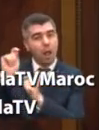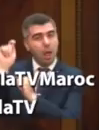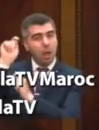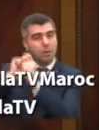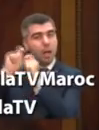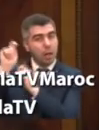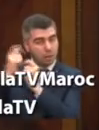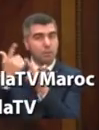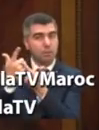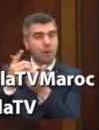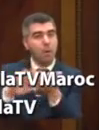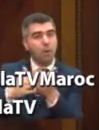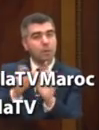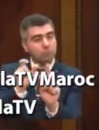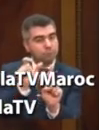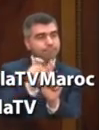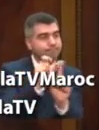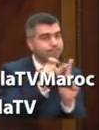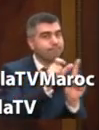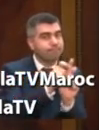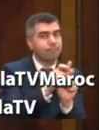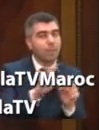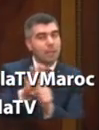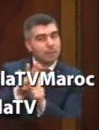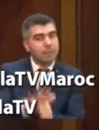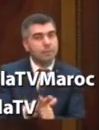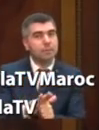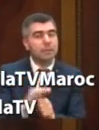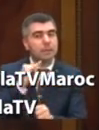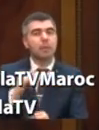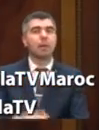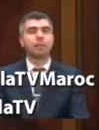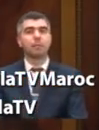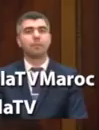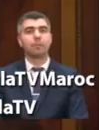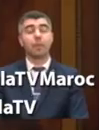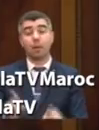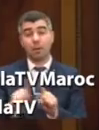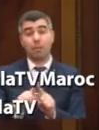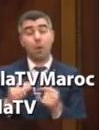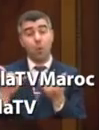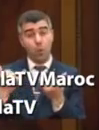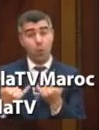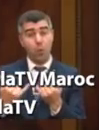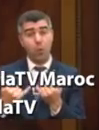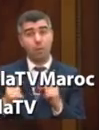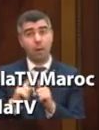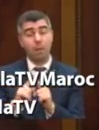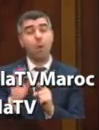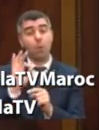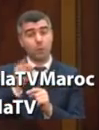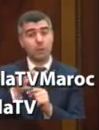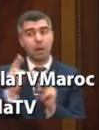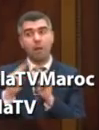تضييق الخناق على الأسرى والتنكيل بهم ومواصلة استهدافهم، والمسؤولية اليوم تقتضي وقوف